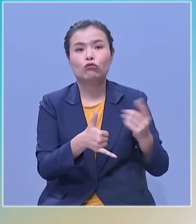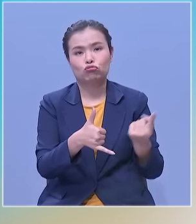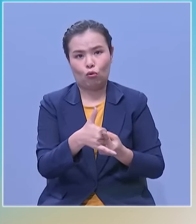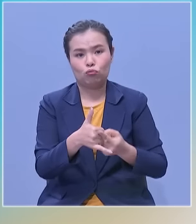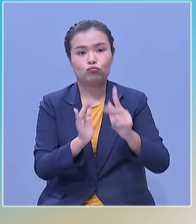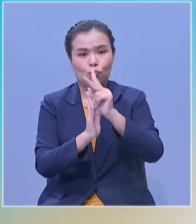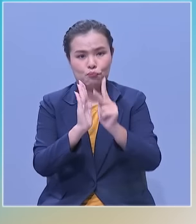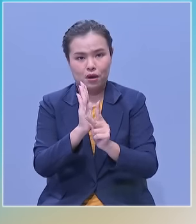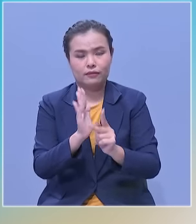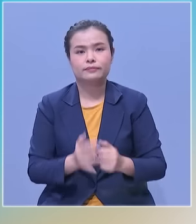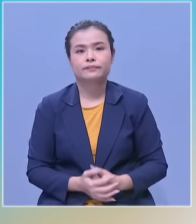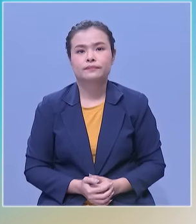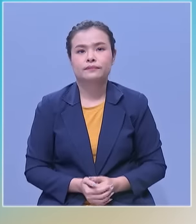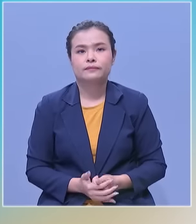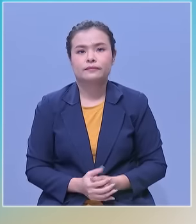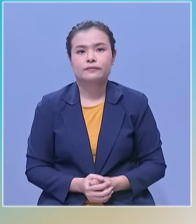ไปครับ